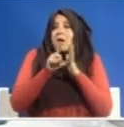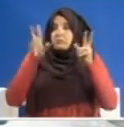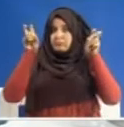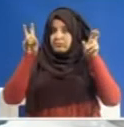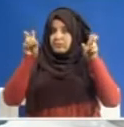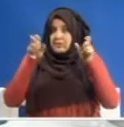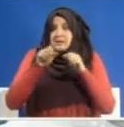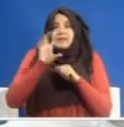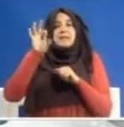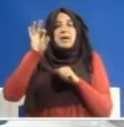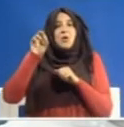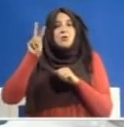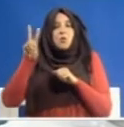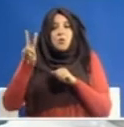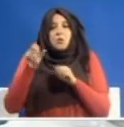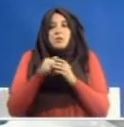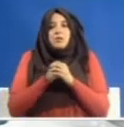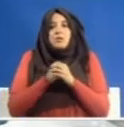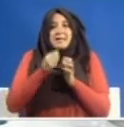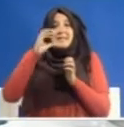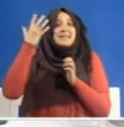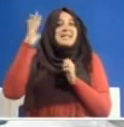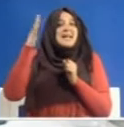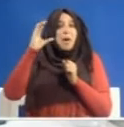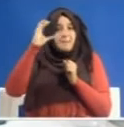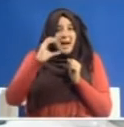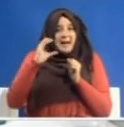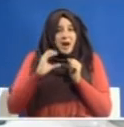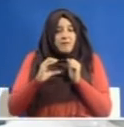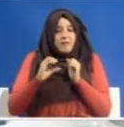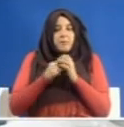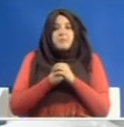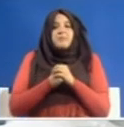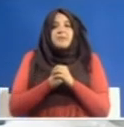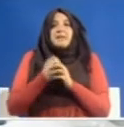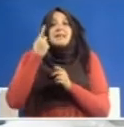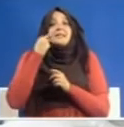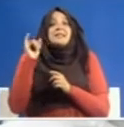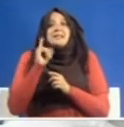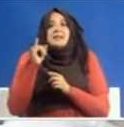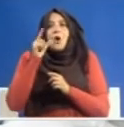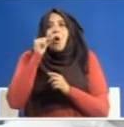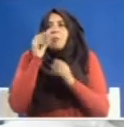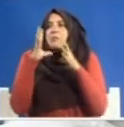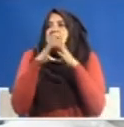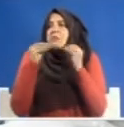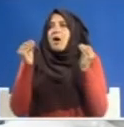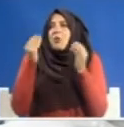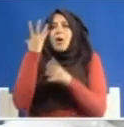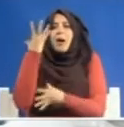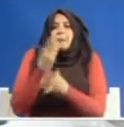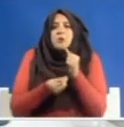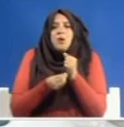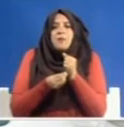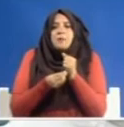بمعنى إذا كان هذا الرجل مفقود، إذا كان الزوج مفقودا أو غائبا